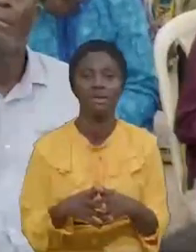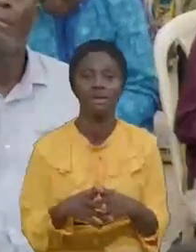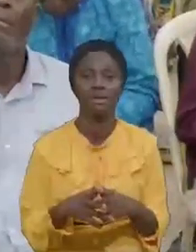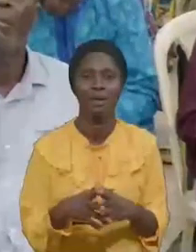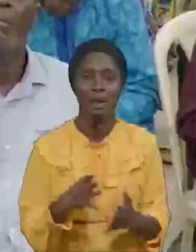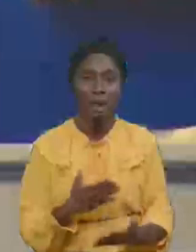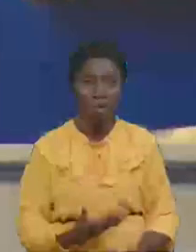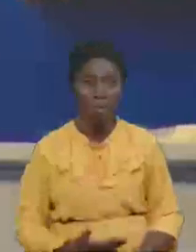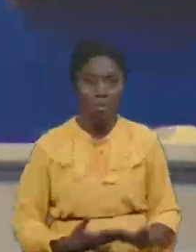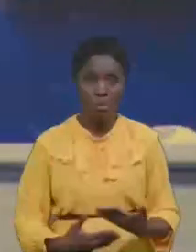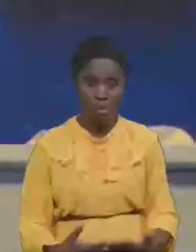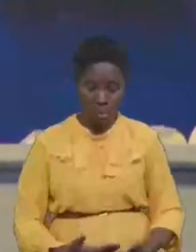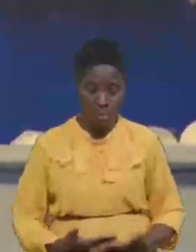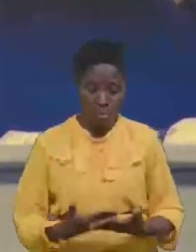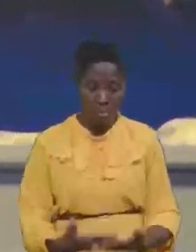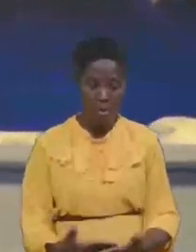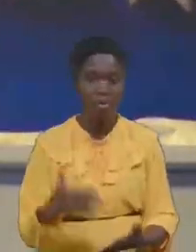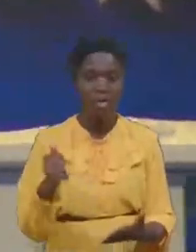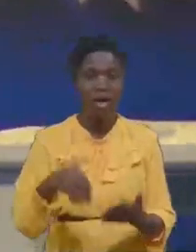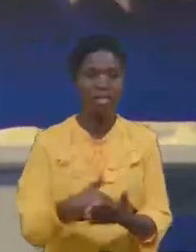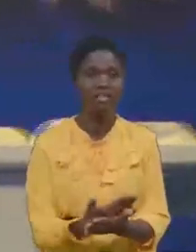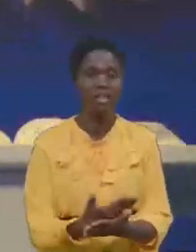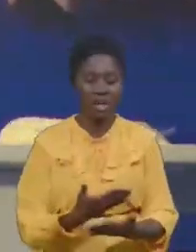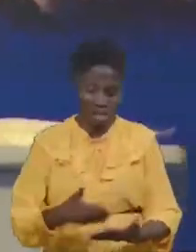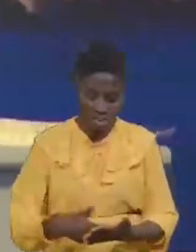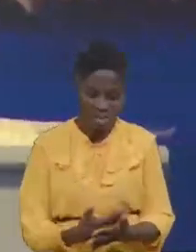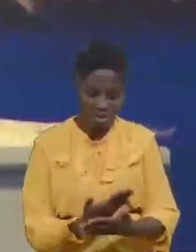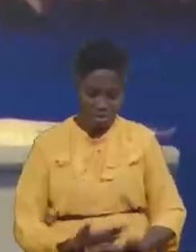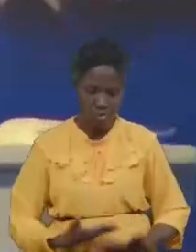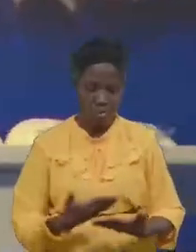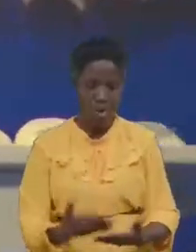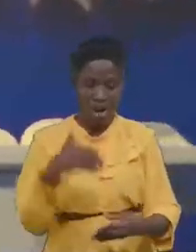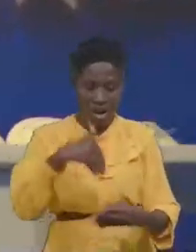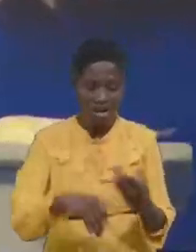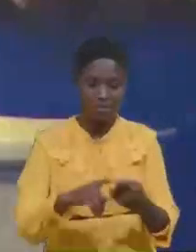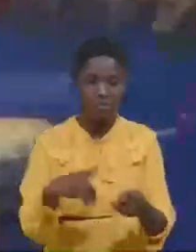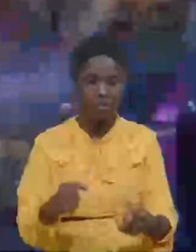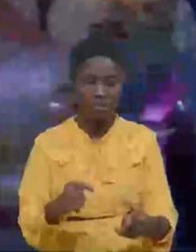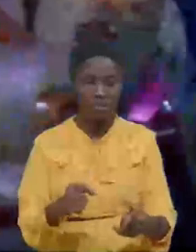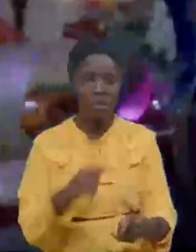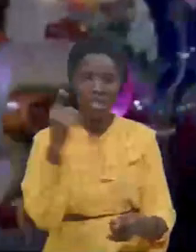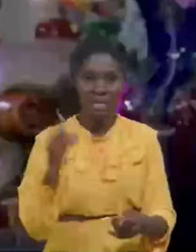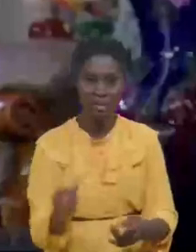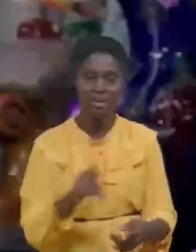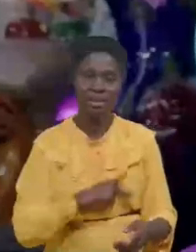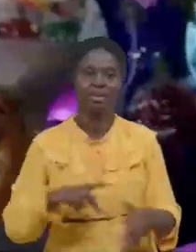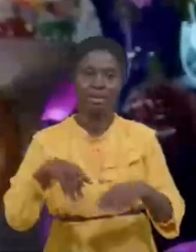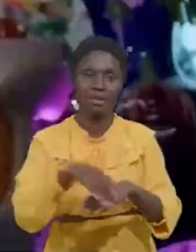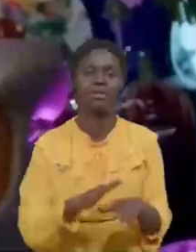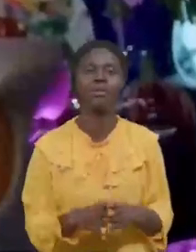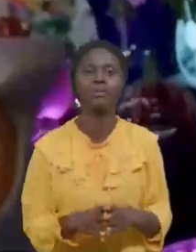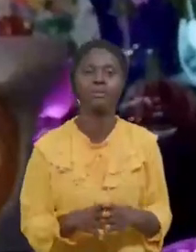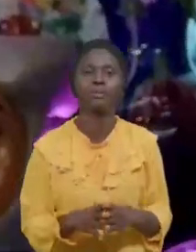23. Né de nouveau, la nouvelle naissance dans le royaume éternel.